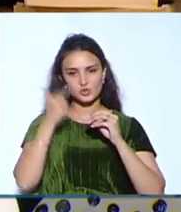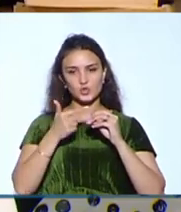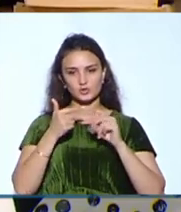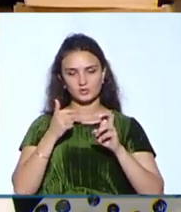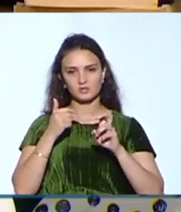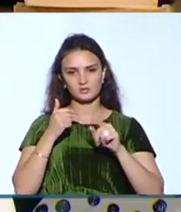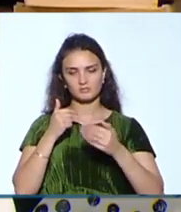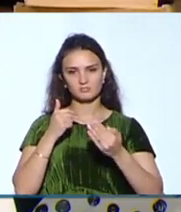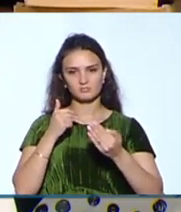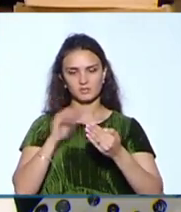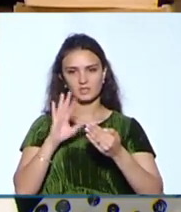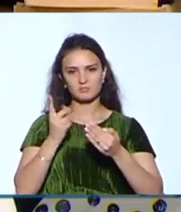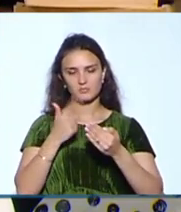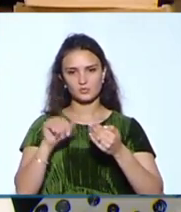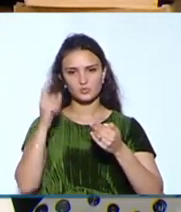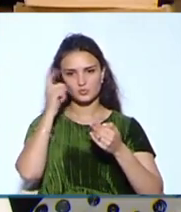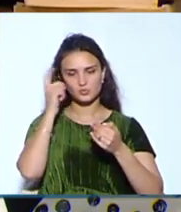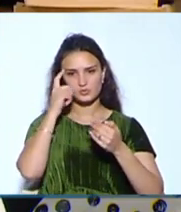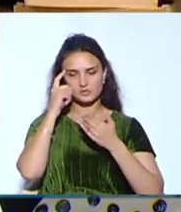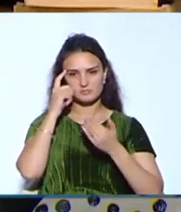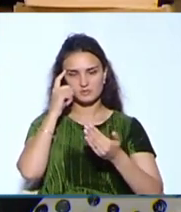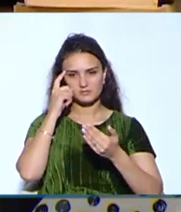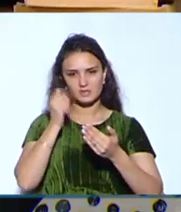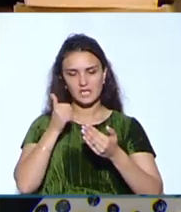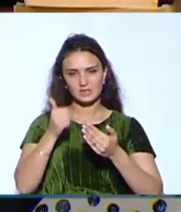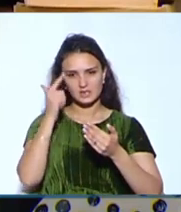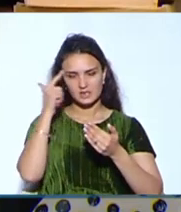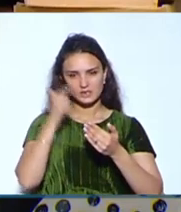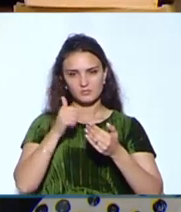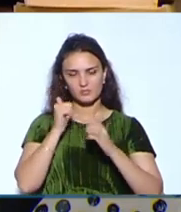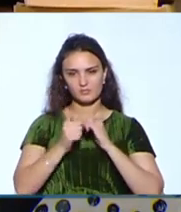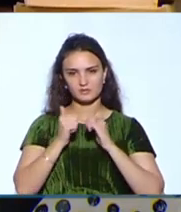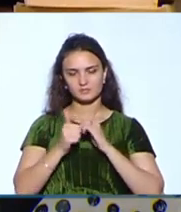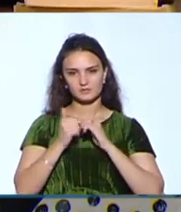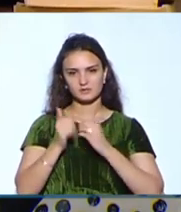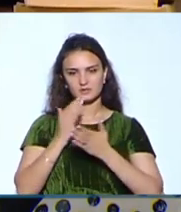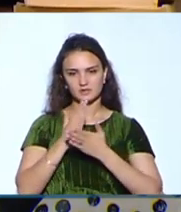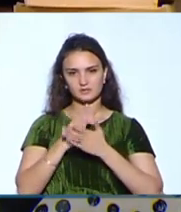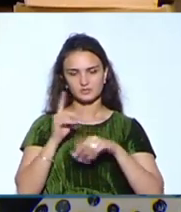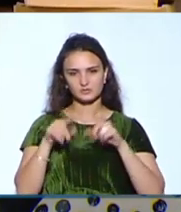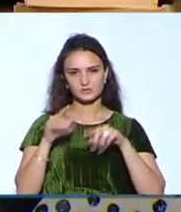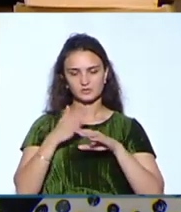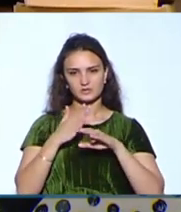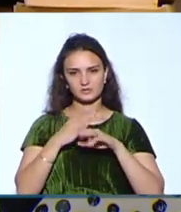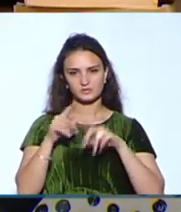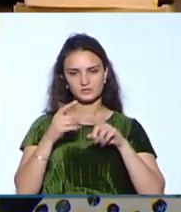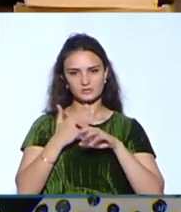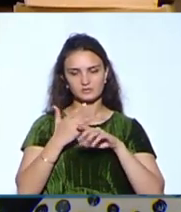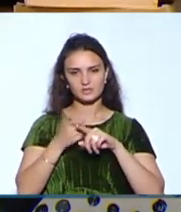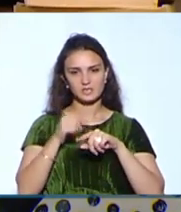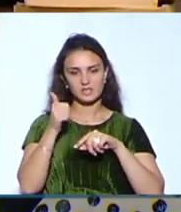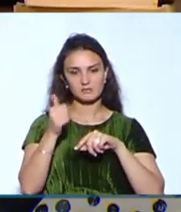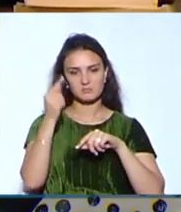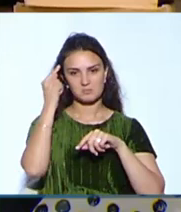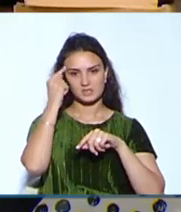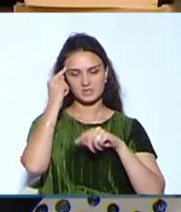მხრივაც, არამხოლოდ ჭკუის მხრივ. კარგი განათლებაც ყოველთვის არის, აი ზოგჯერ არის ხოლმე, ზოგს აქვს ძალიან კარგი